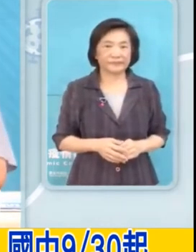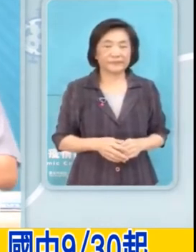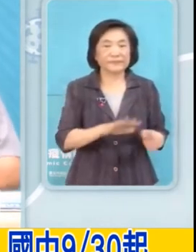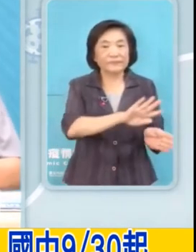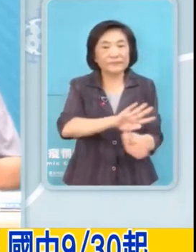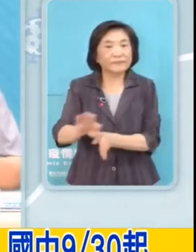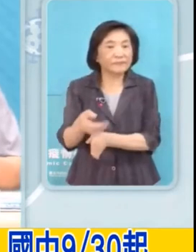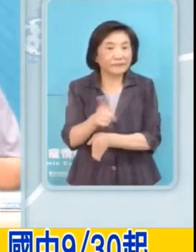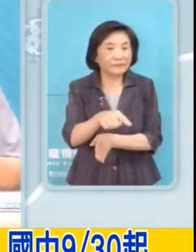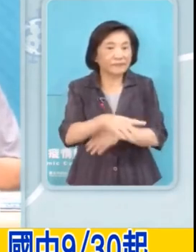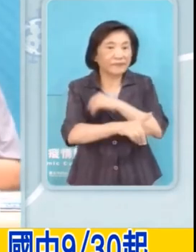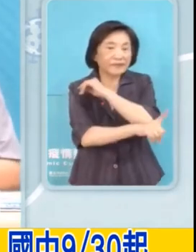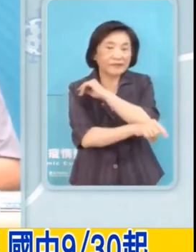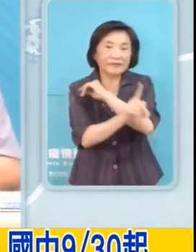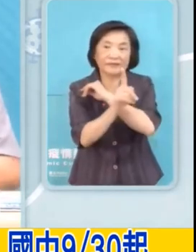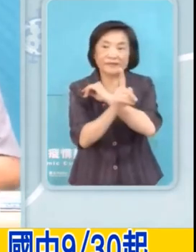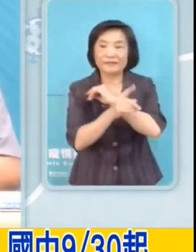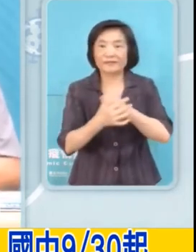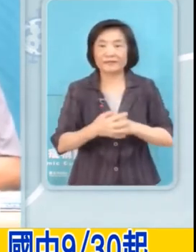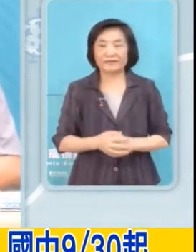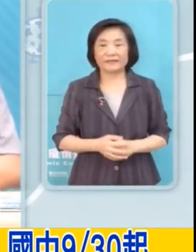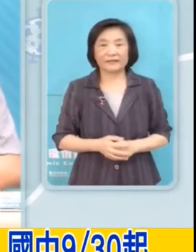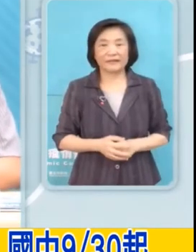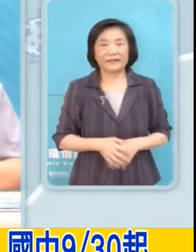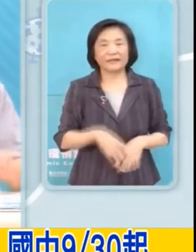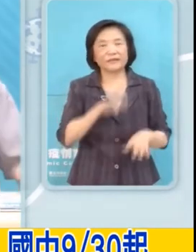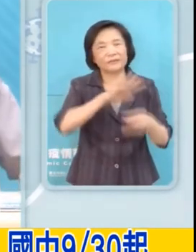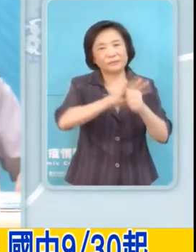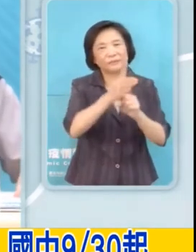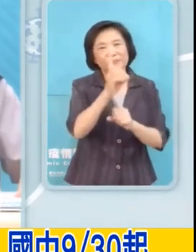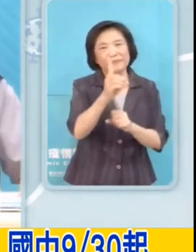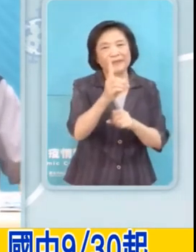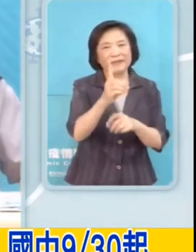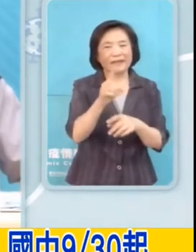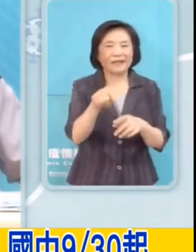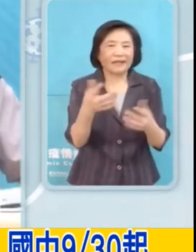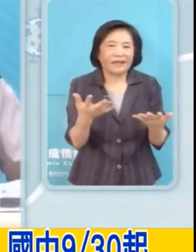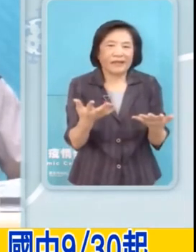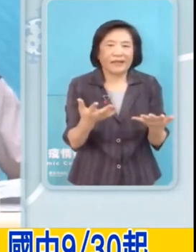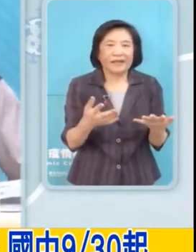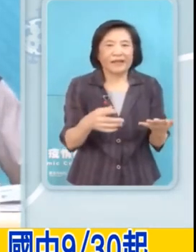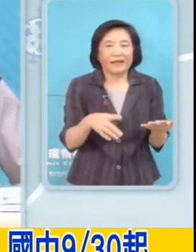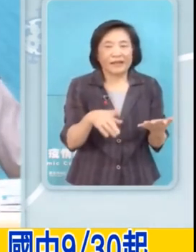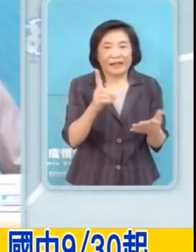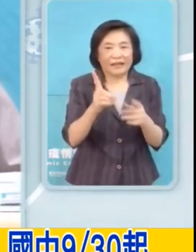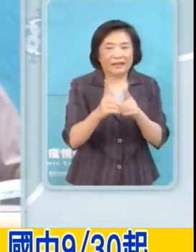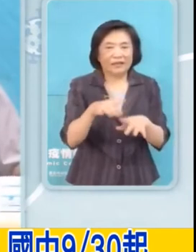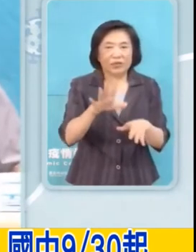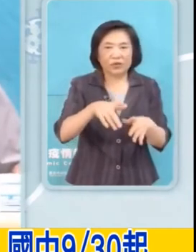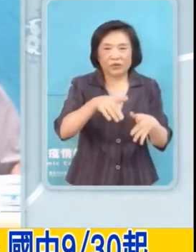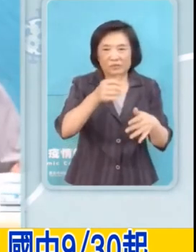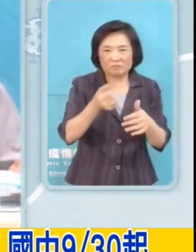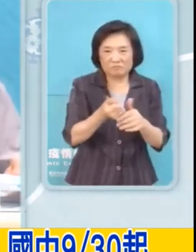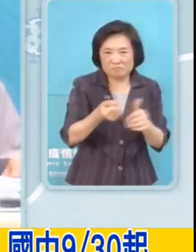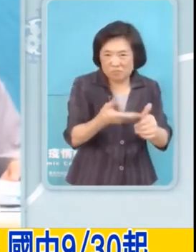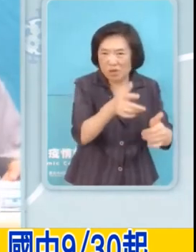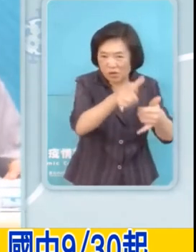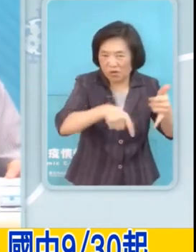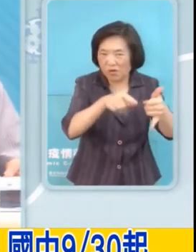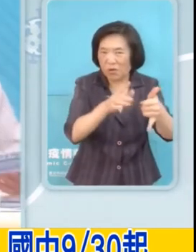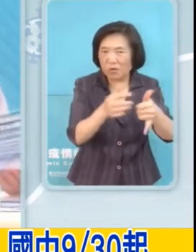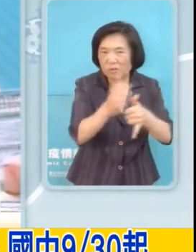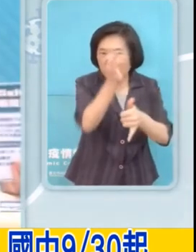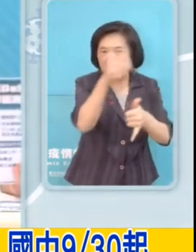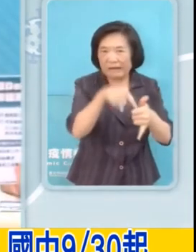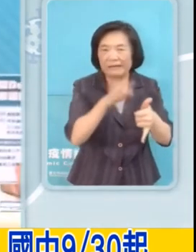那最后一个是这雷欧拉病毒，你知道哦？那有一个案例，你知道哦？